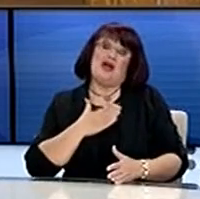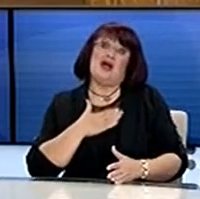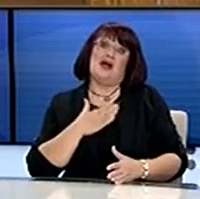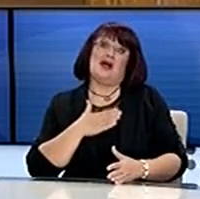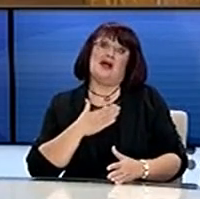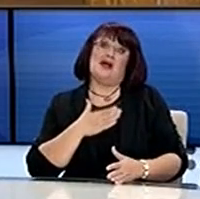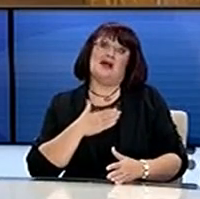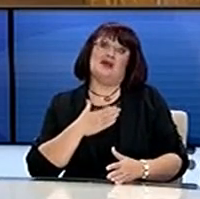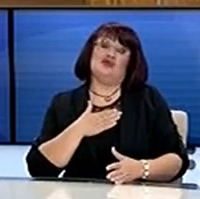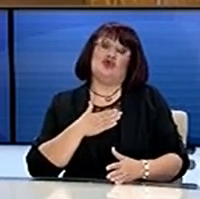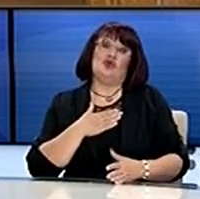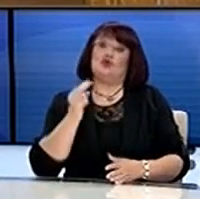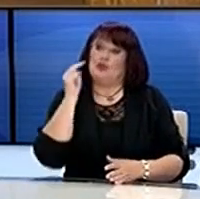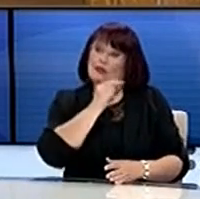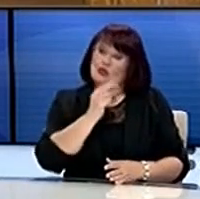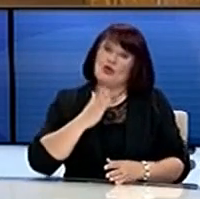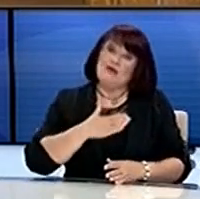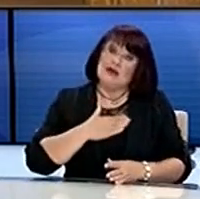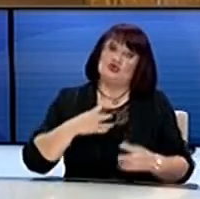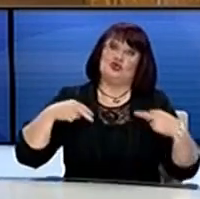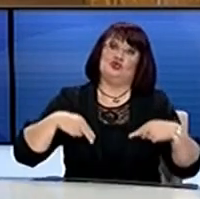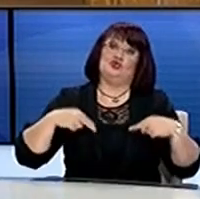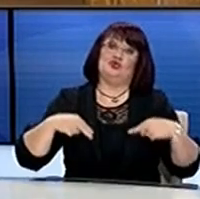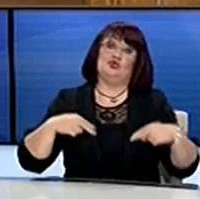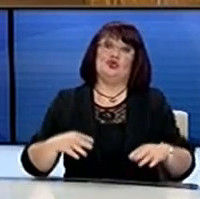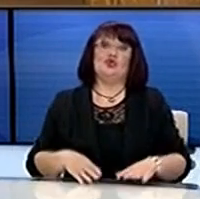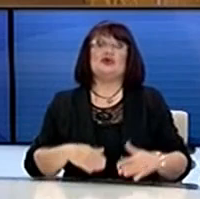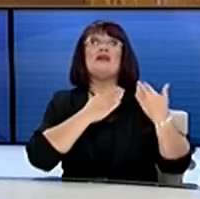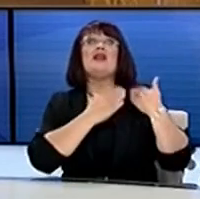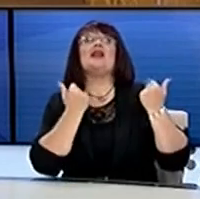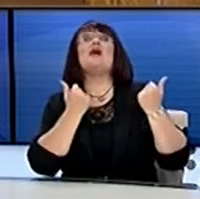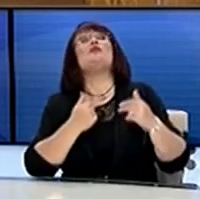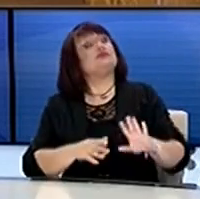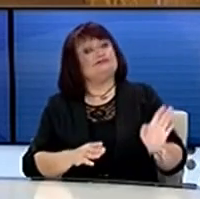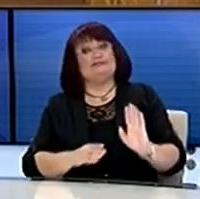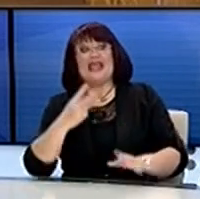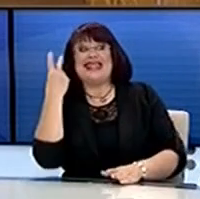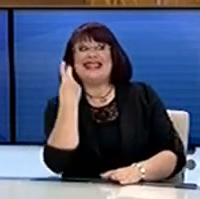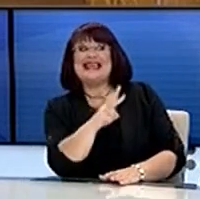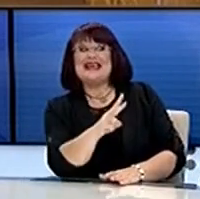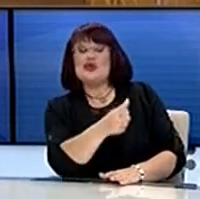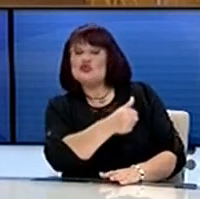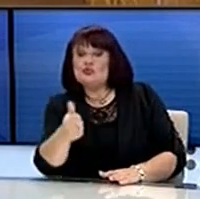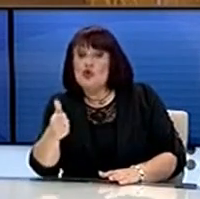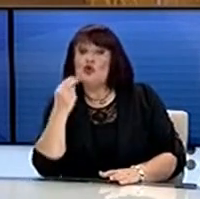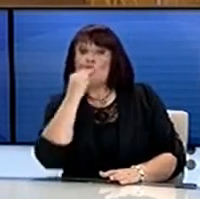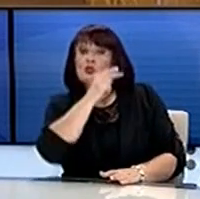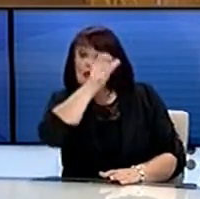Τους πολιτικούς του ηγέτες. Ούτε αυτό δεν είναι η ευθύνη. Δική σας αποκλειστικά είναι η